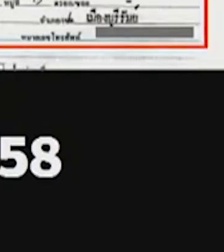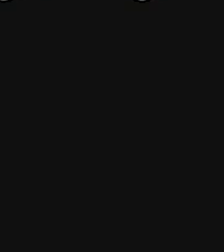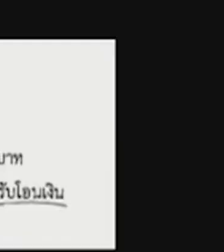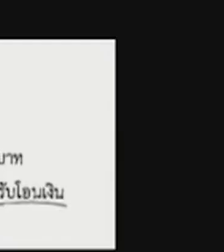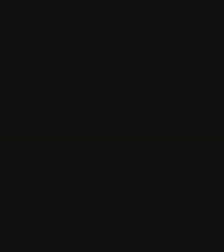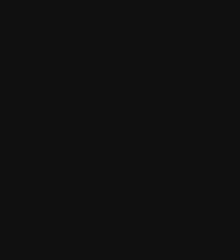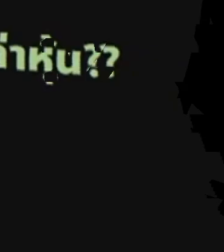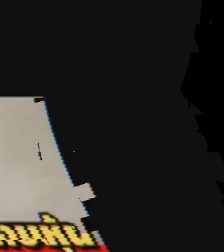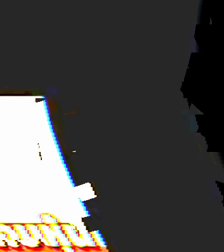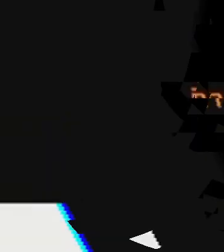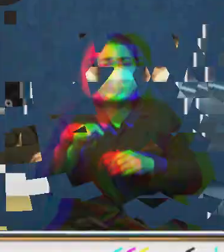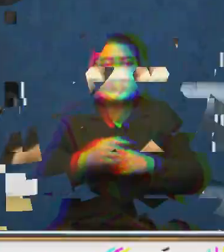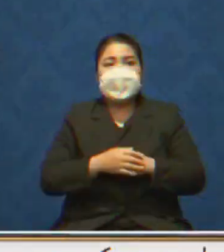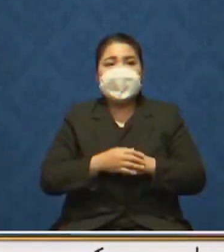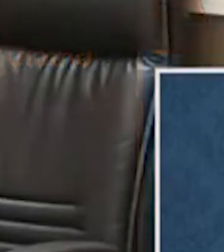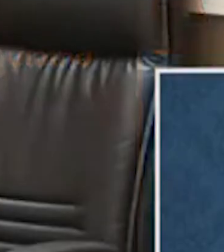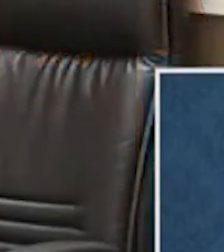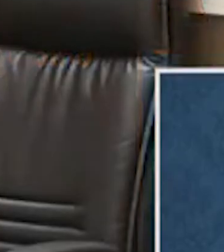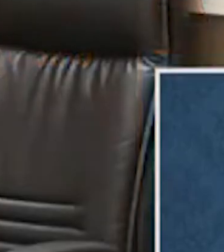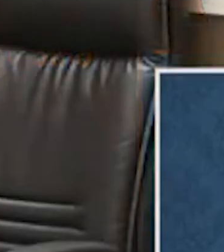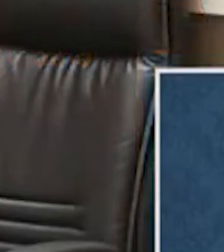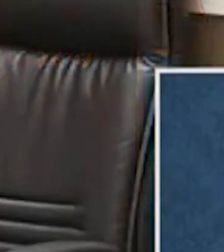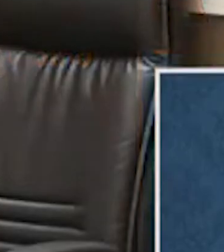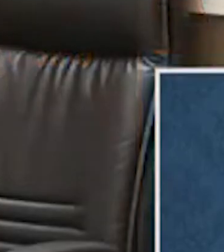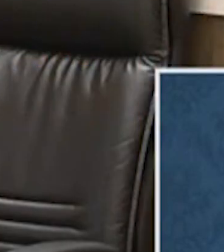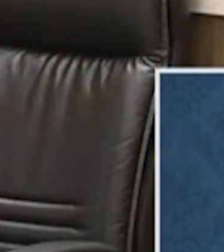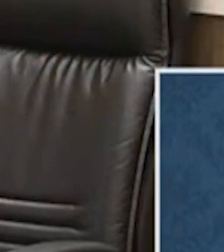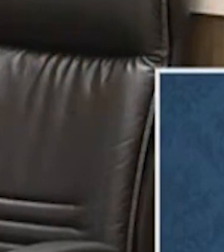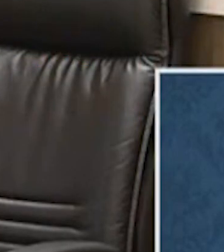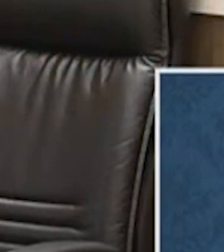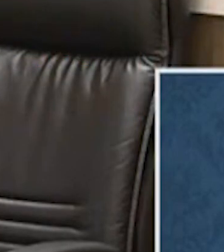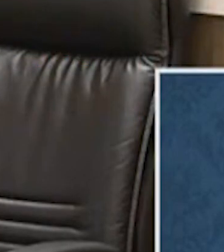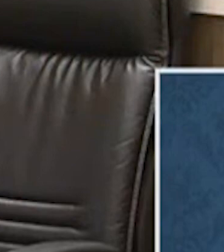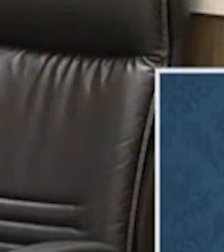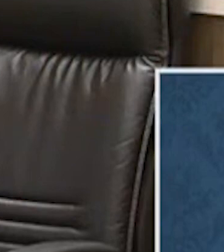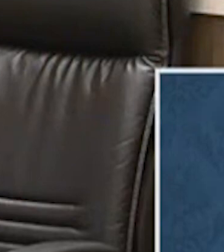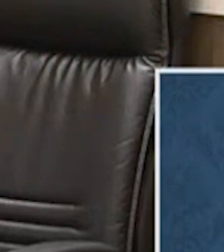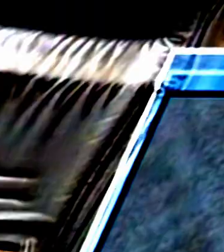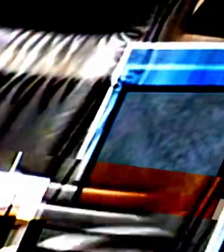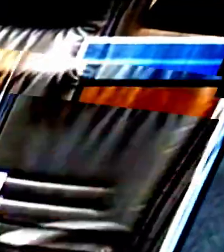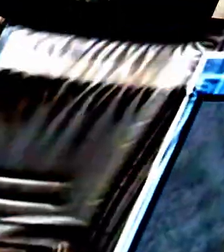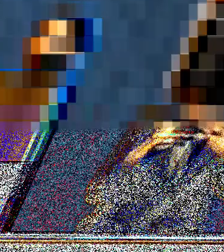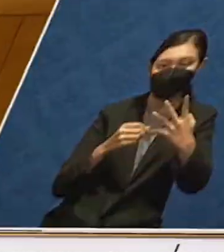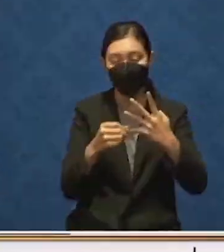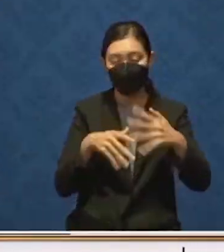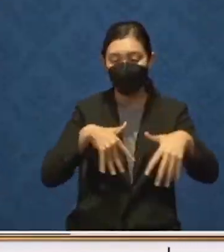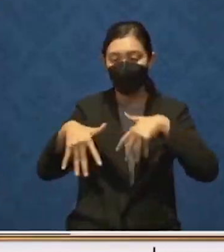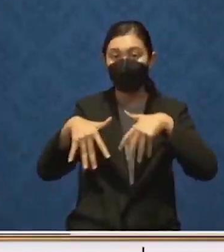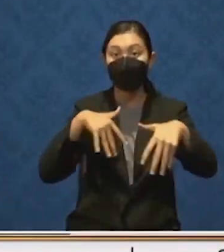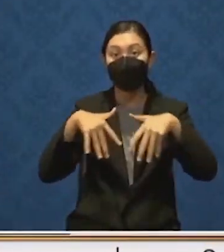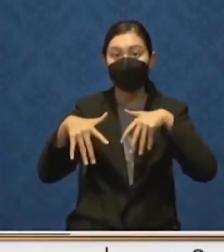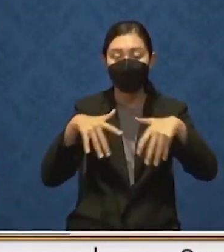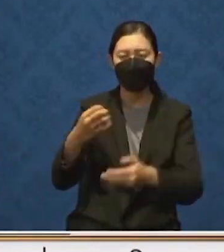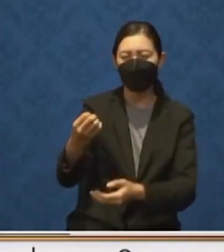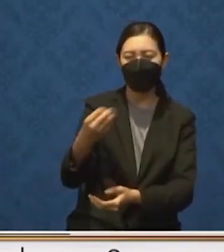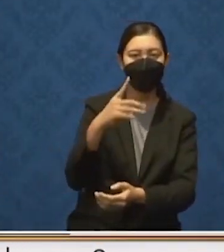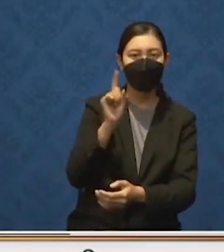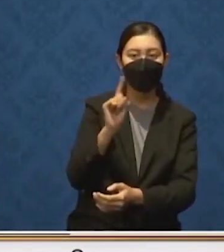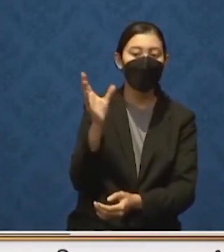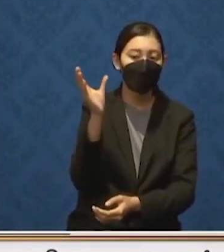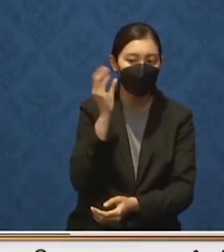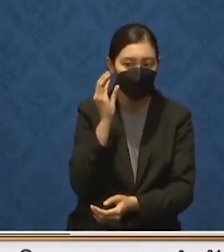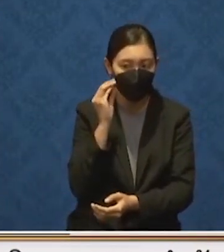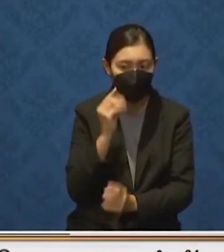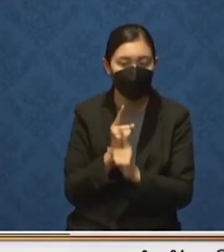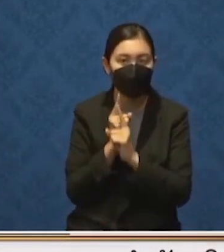และที่ผมยกมนนี้แ่นำจ้มทั้งั้คร ทประทานซีรียนี้ยงไม่จบครับ ท่านรัฐมนตีไม่ต้องรีบชยแจงครัข้อเกราหาดั้งกลาว วามี